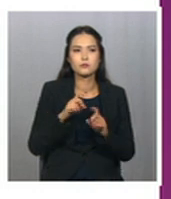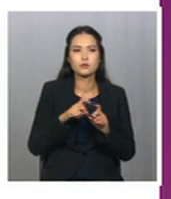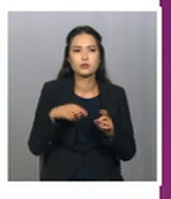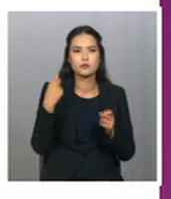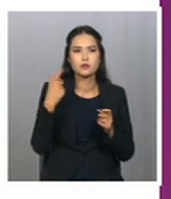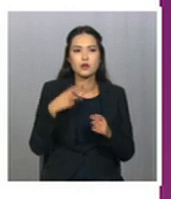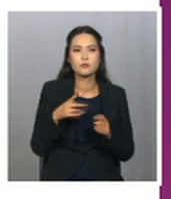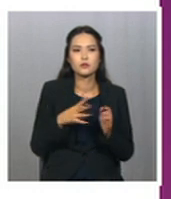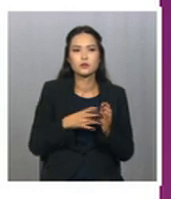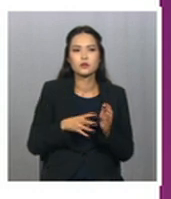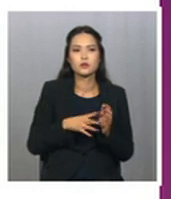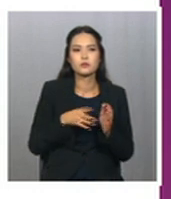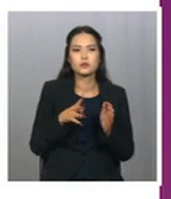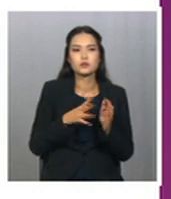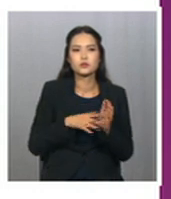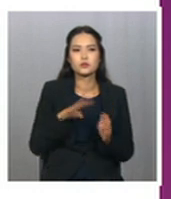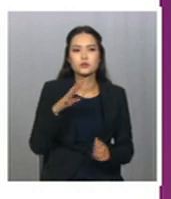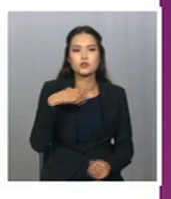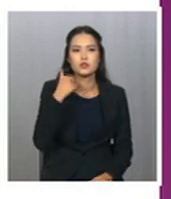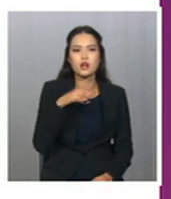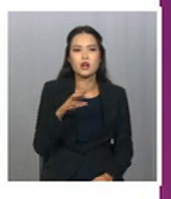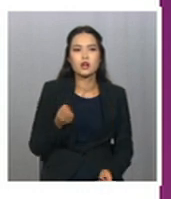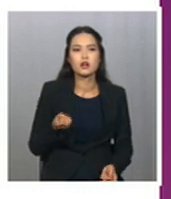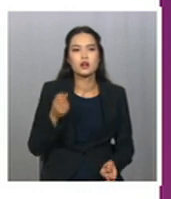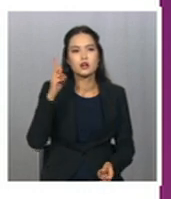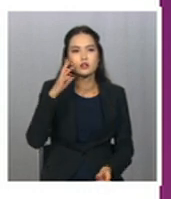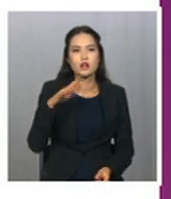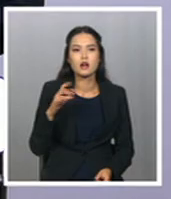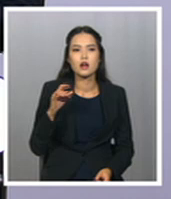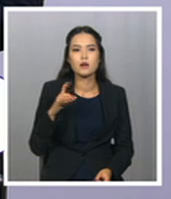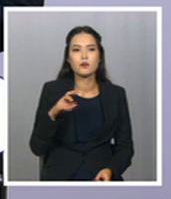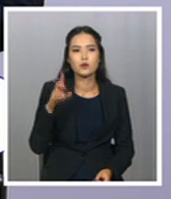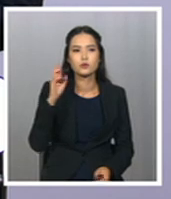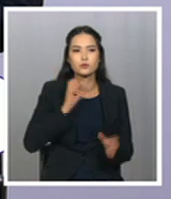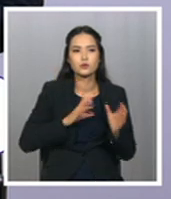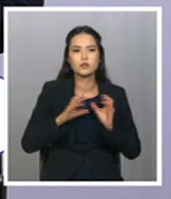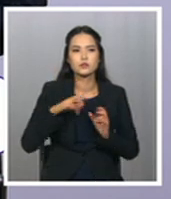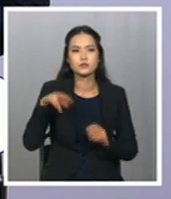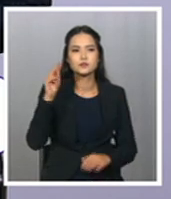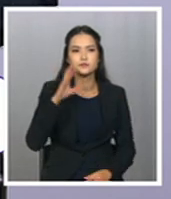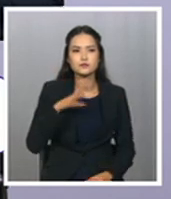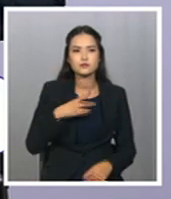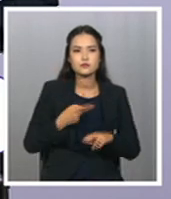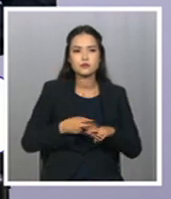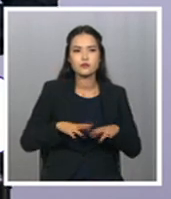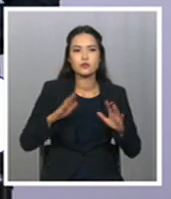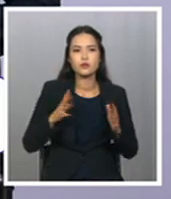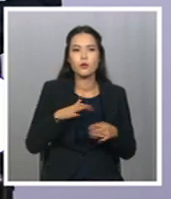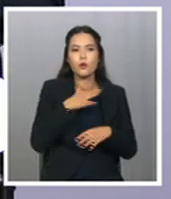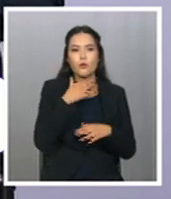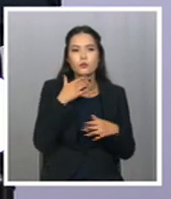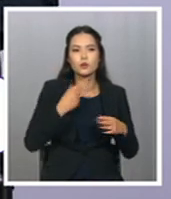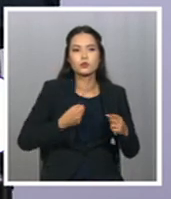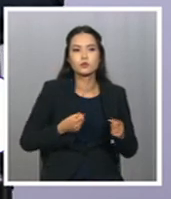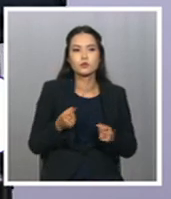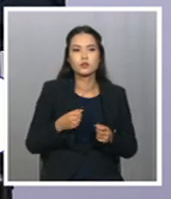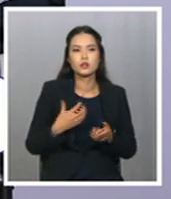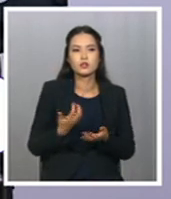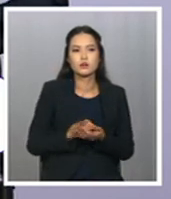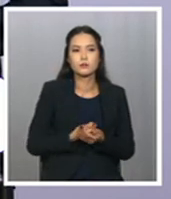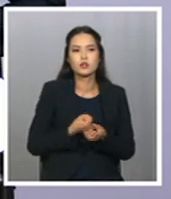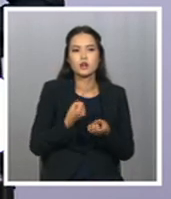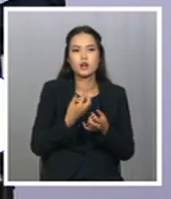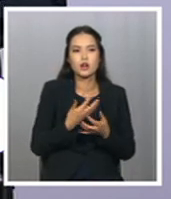және 1904 жылдары атақты Гарвард университетінде оқиды. Ол жерде көптеген достарды табады және әртүрлі